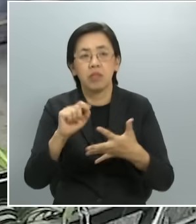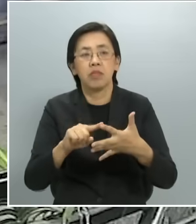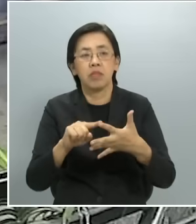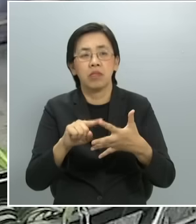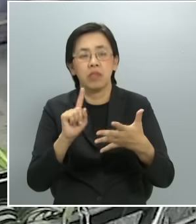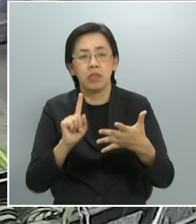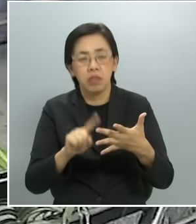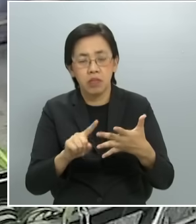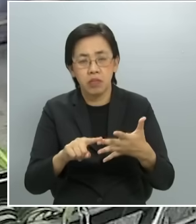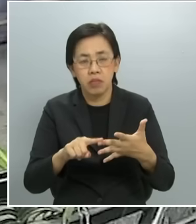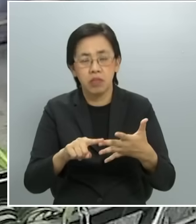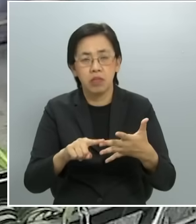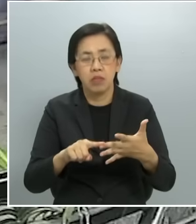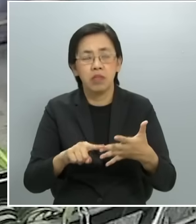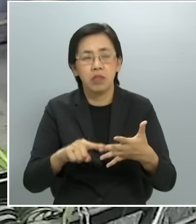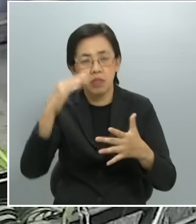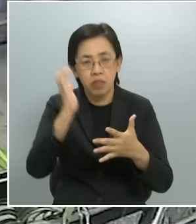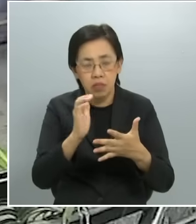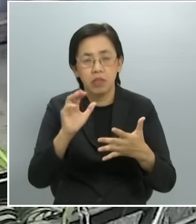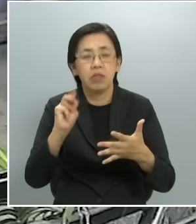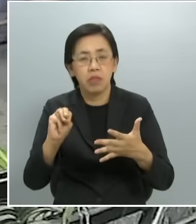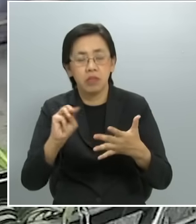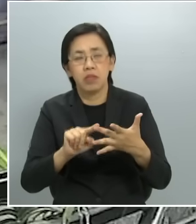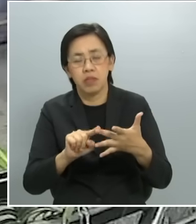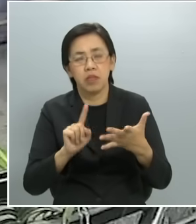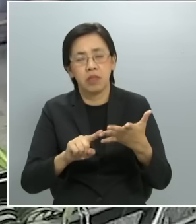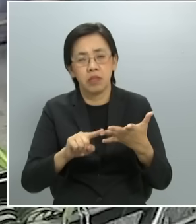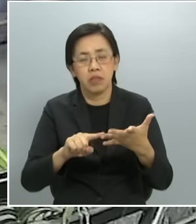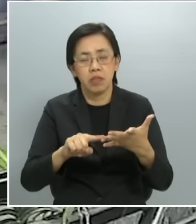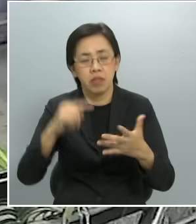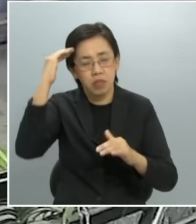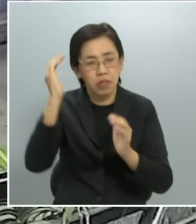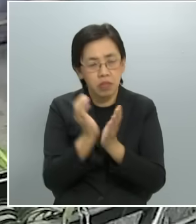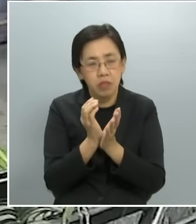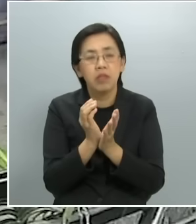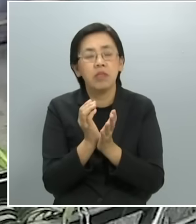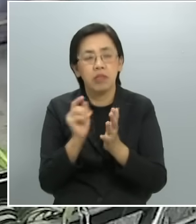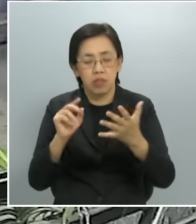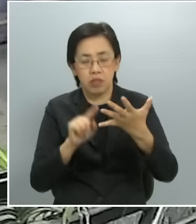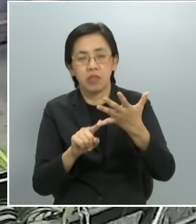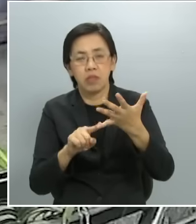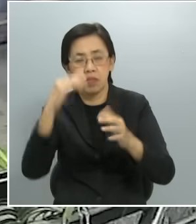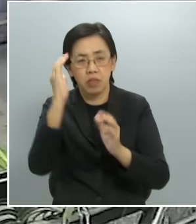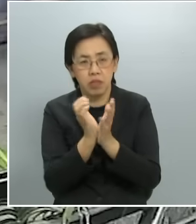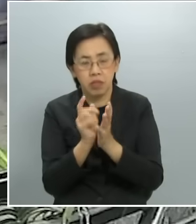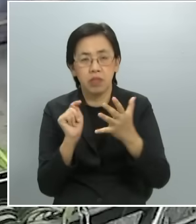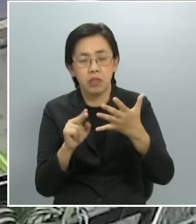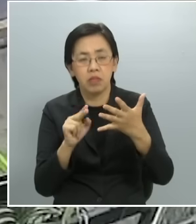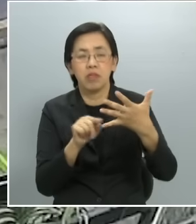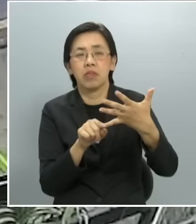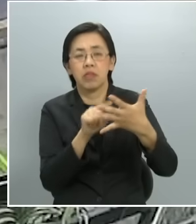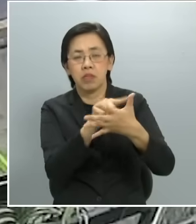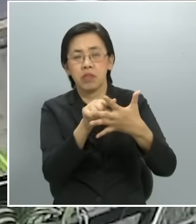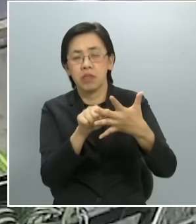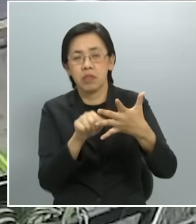จ่าสิบตำรวจเมย์ที่ก่อนพันศรีจันทร์พันตำรวจตรีณณรงค์พิทักษ์ฉนวนจ่าสิบตำรวจทศพรแซ่